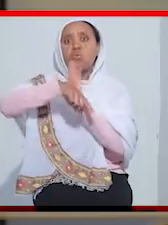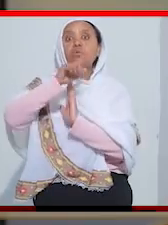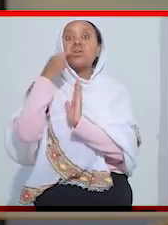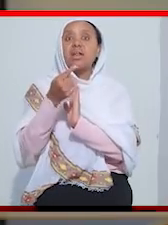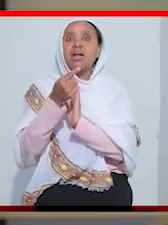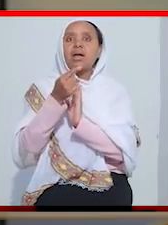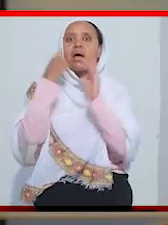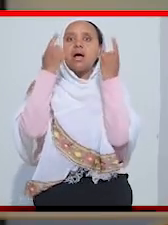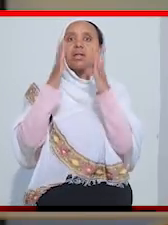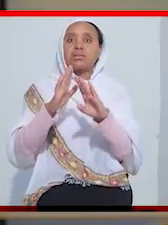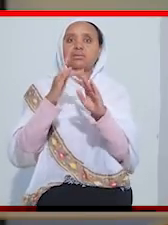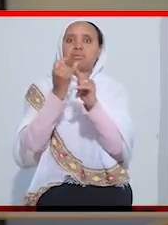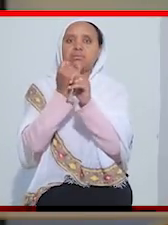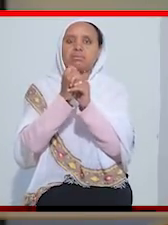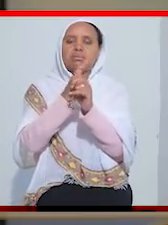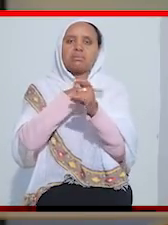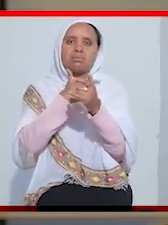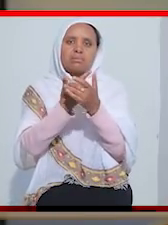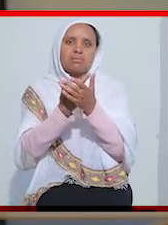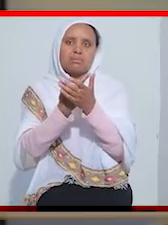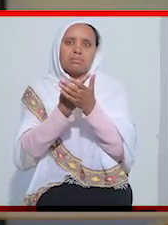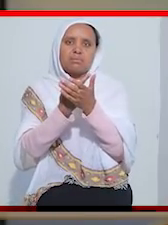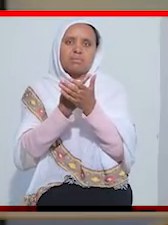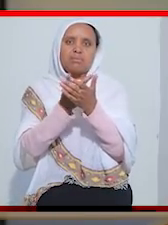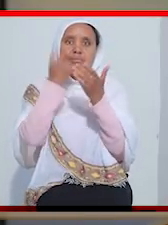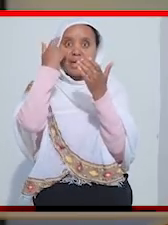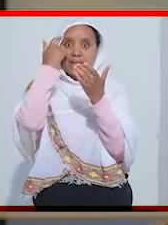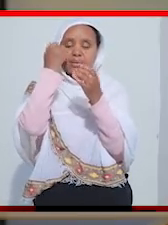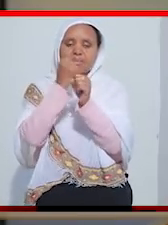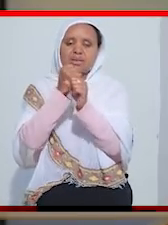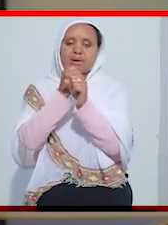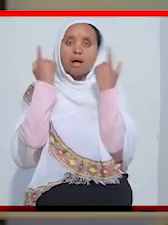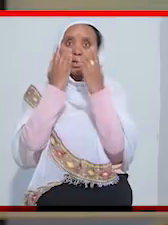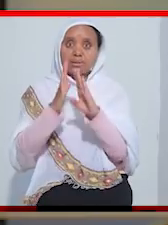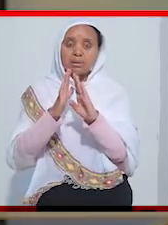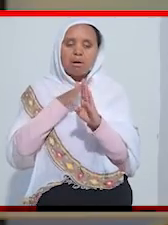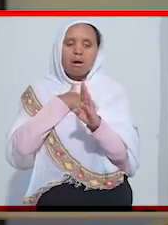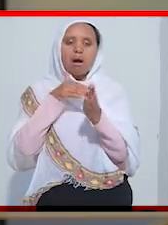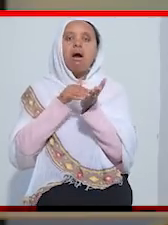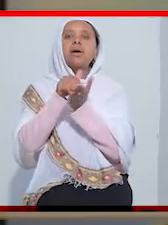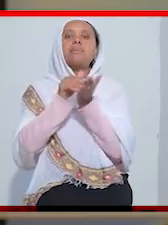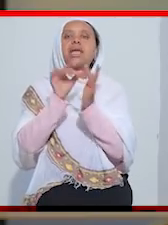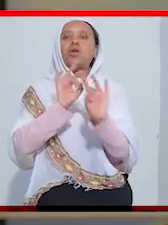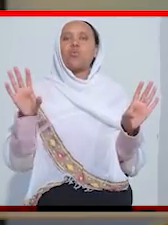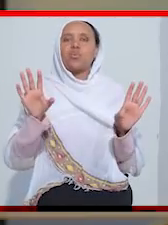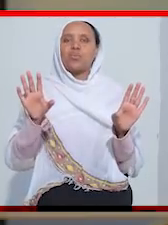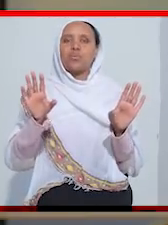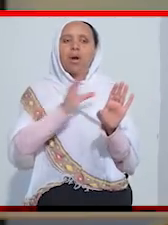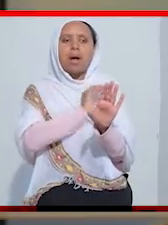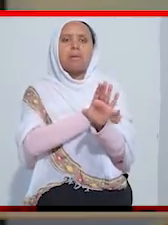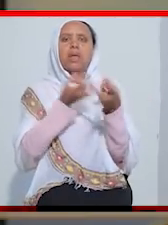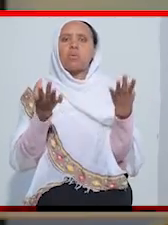ነው ይልና ኃጢአትሰ ዘይትገበር በህሊና አልቦቱ አቅም፣ በሐሳብ የሚሰራ ኃጢአት አቅም የለውም ነው